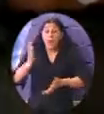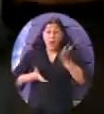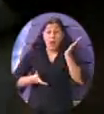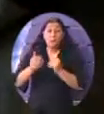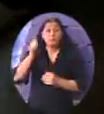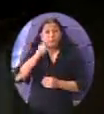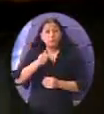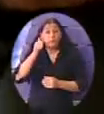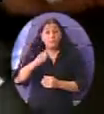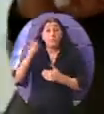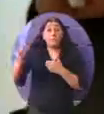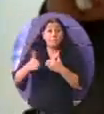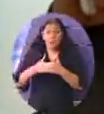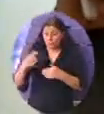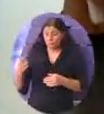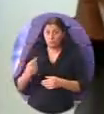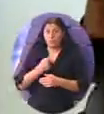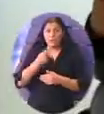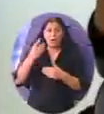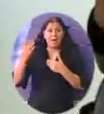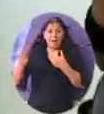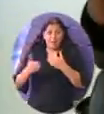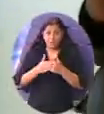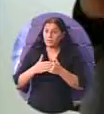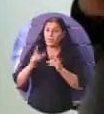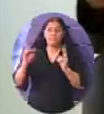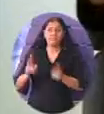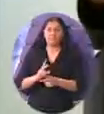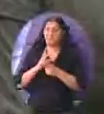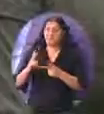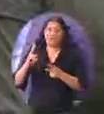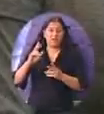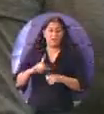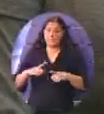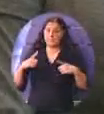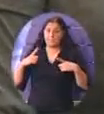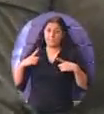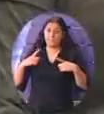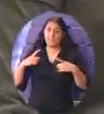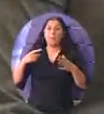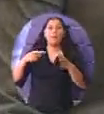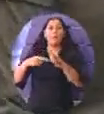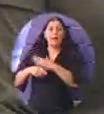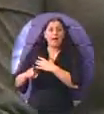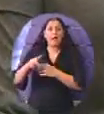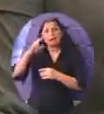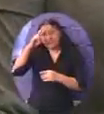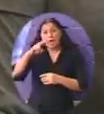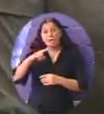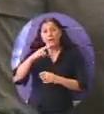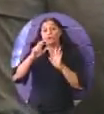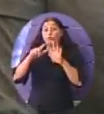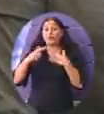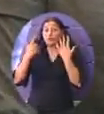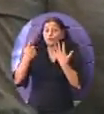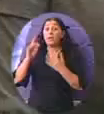מבעלה, רק שבוע אחד אחרי החתונה, הפכו את יריח הדבש לסיוט. אני ברחתי אצל סבא שלי, 7 שנים הייתי